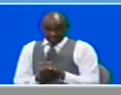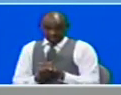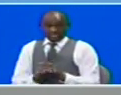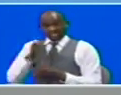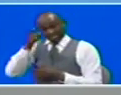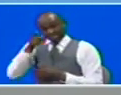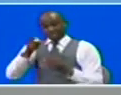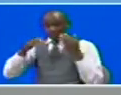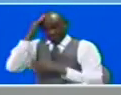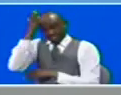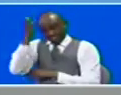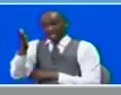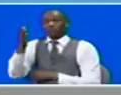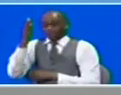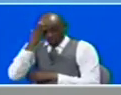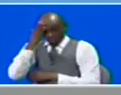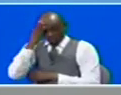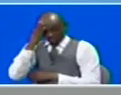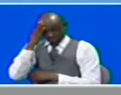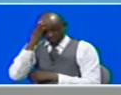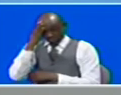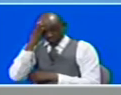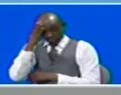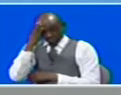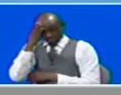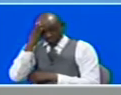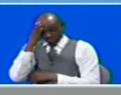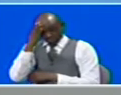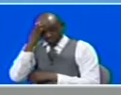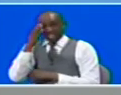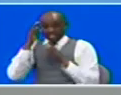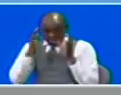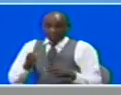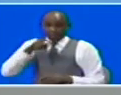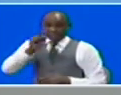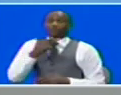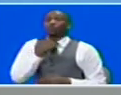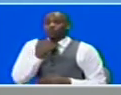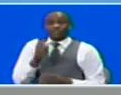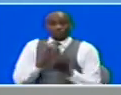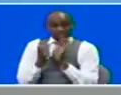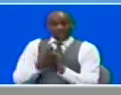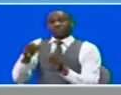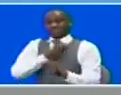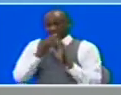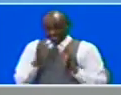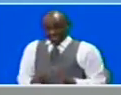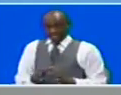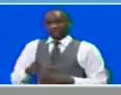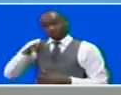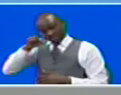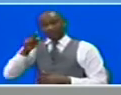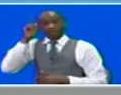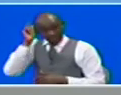chuo ambacho kinatambulika. Na kama wewe ni unataka kuwania kiti cha seneta, utapata ya kwamba